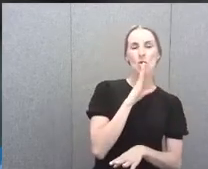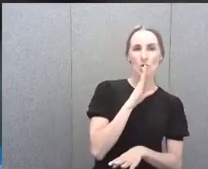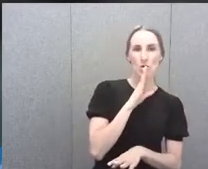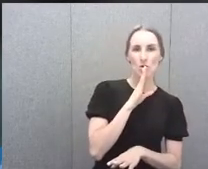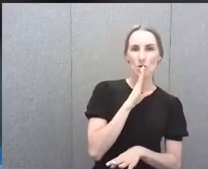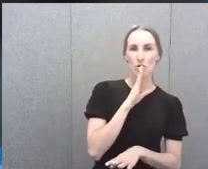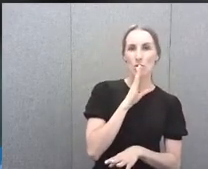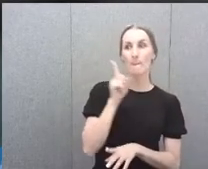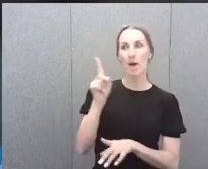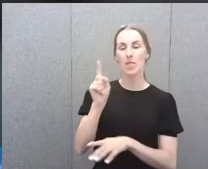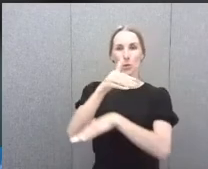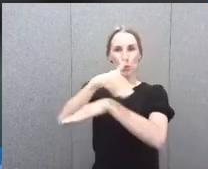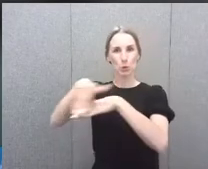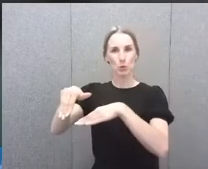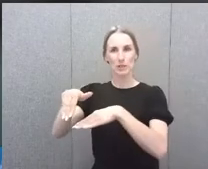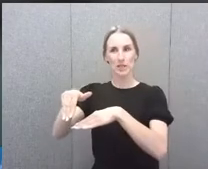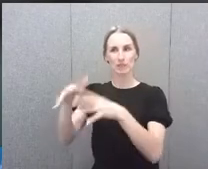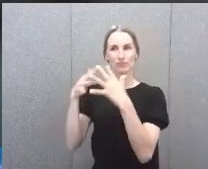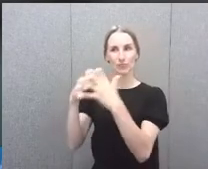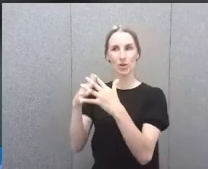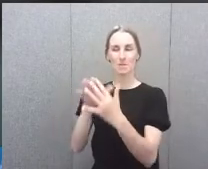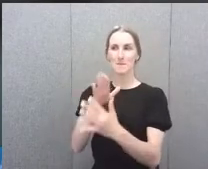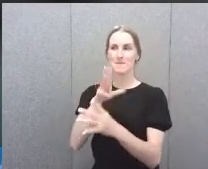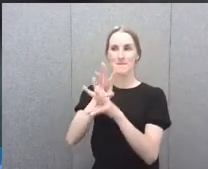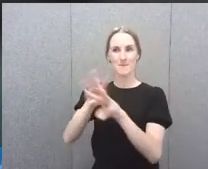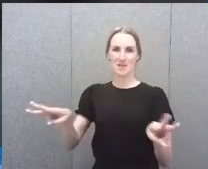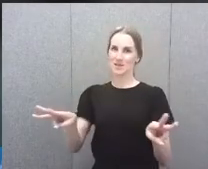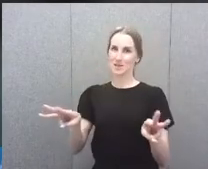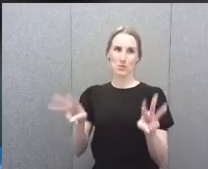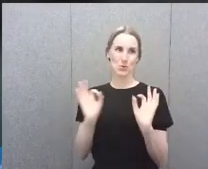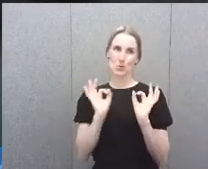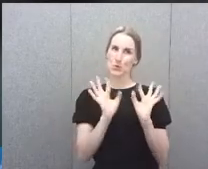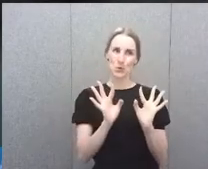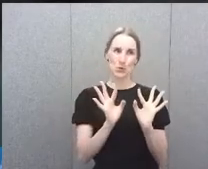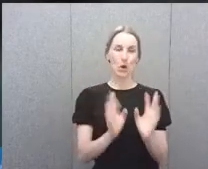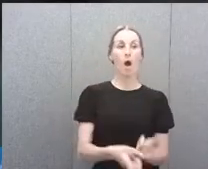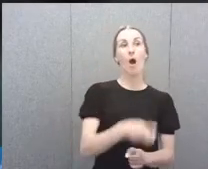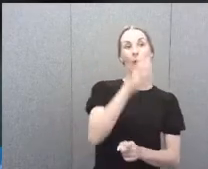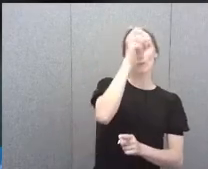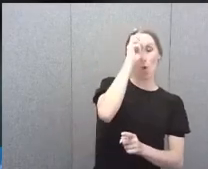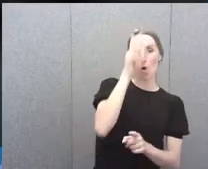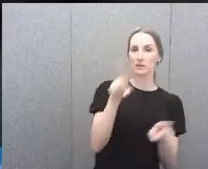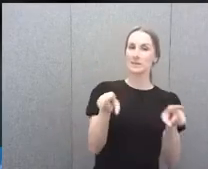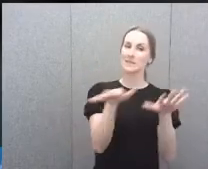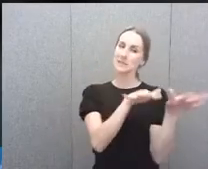занимали пост министра иностранных дел. Ситуация в Германии похожая.